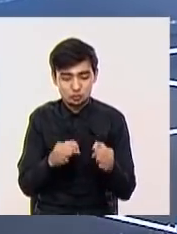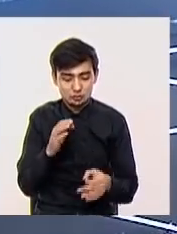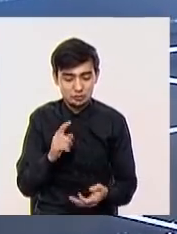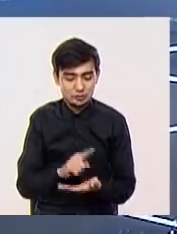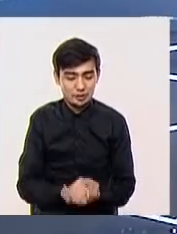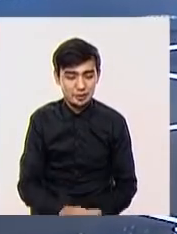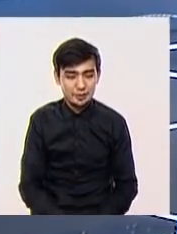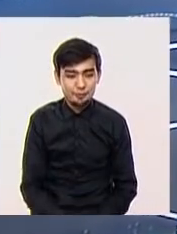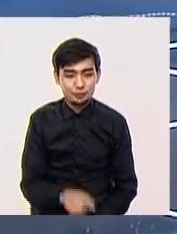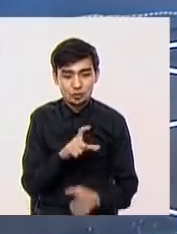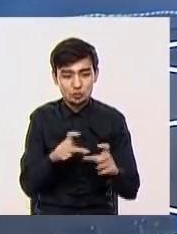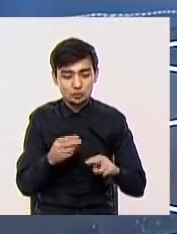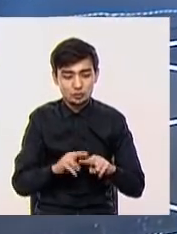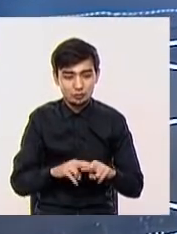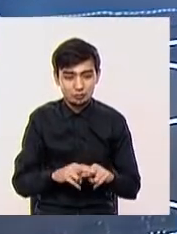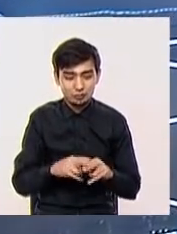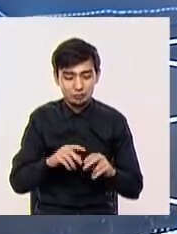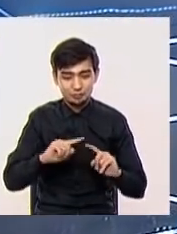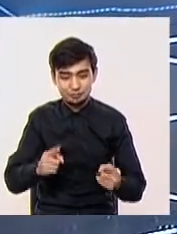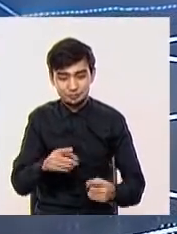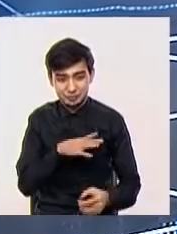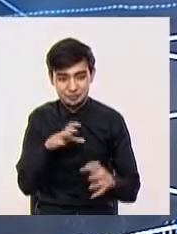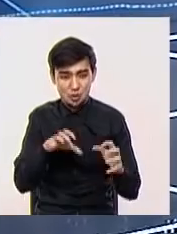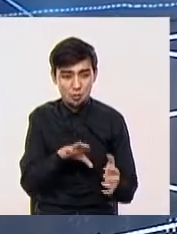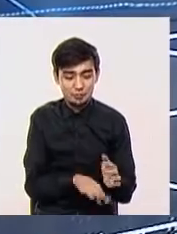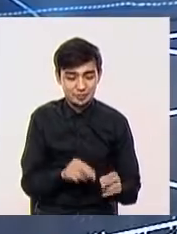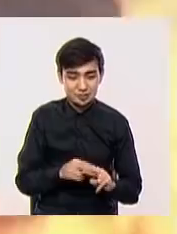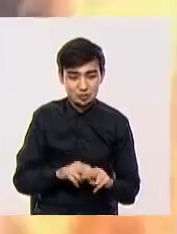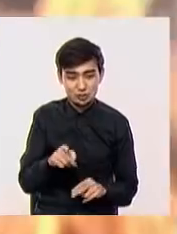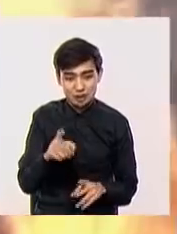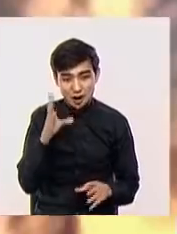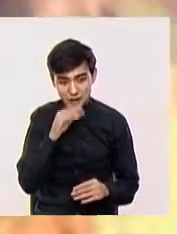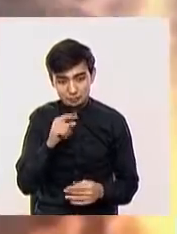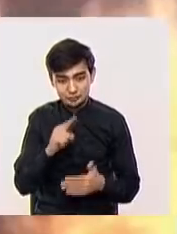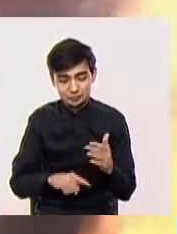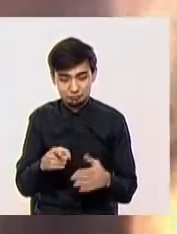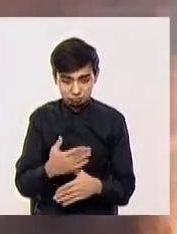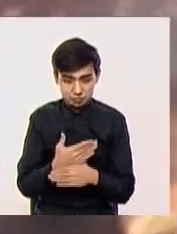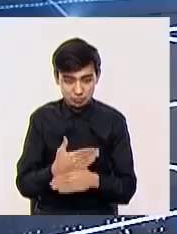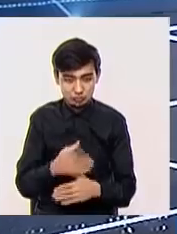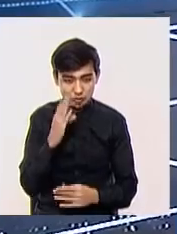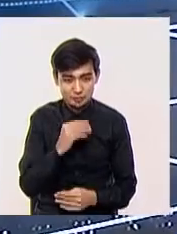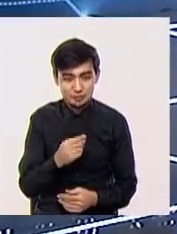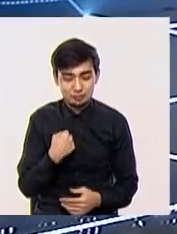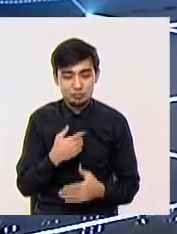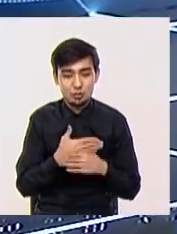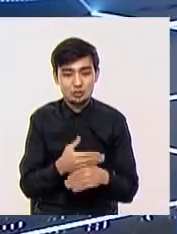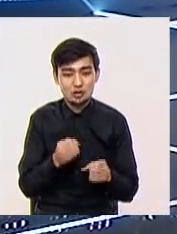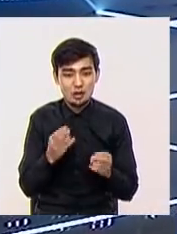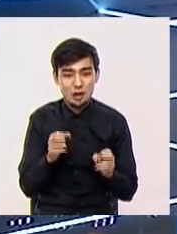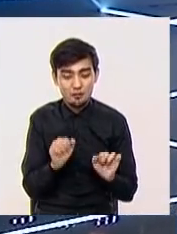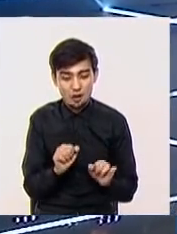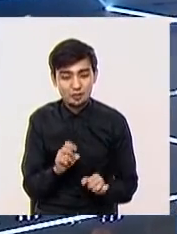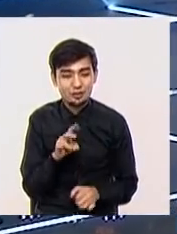Скажите, пожалуйста, а вот люди, которые столкнулись с незаконным задержанием, могут ли они рассчитывать на то, ну, на вашу помощь, так скажем? Помощь нашу как? Адвоката